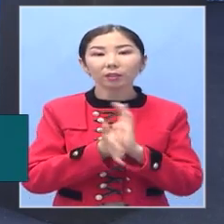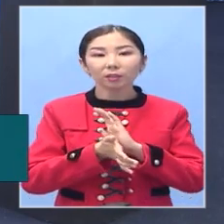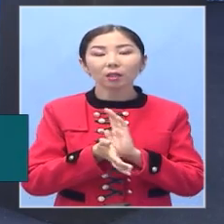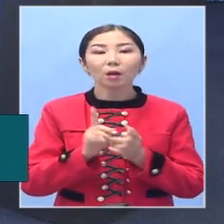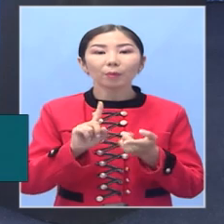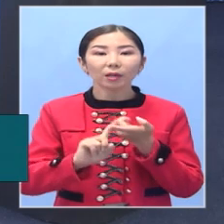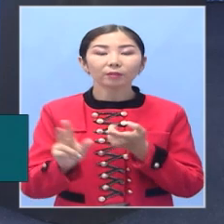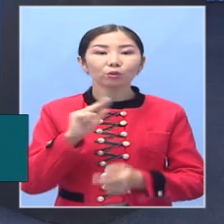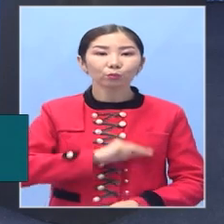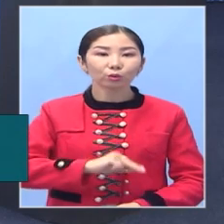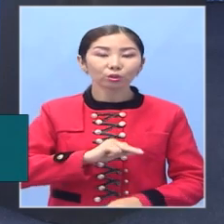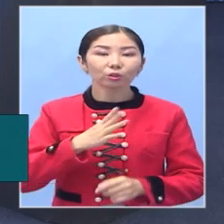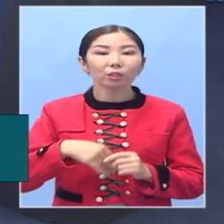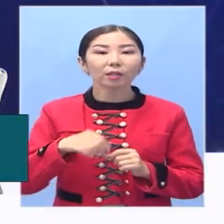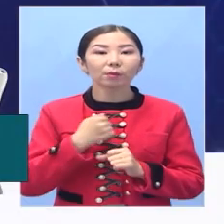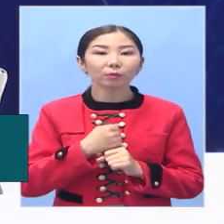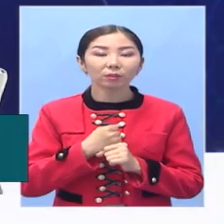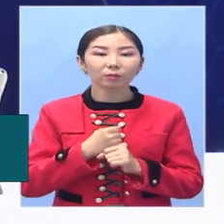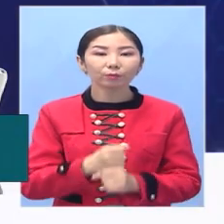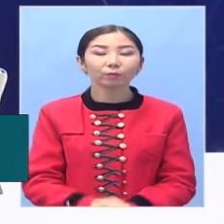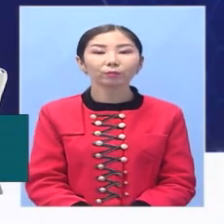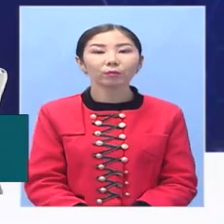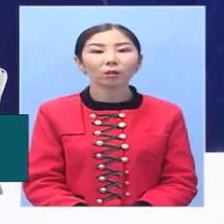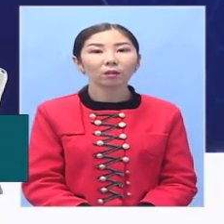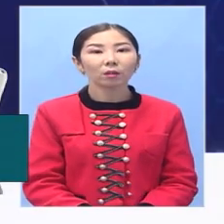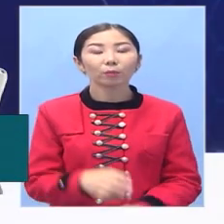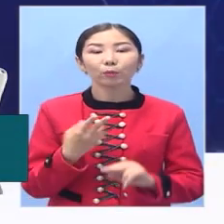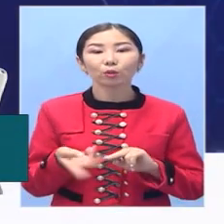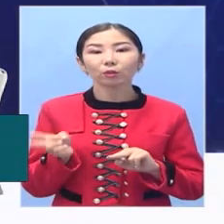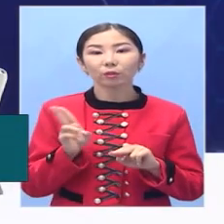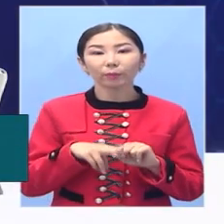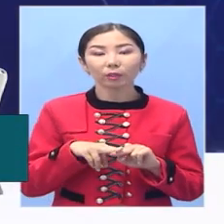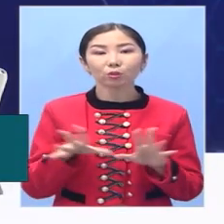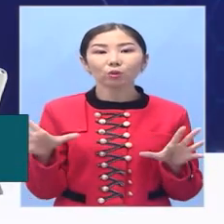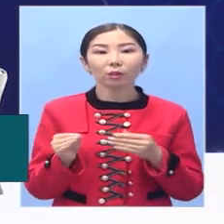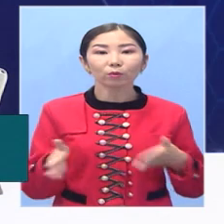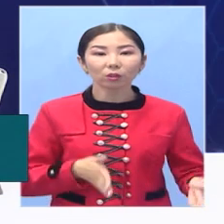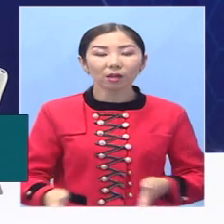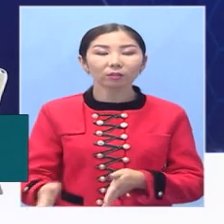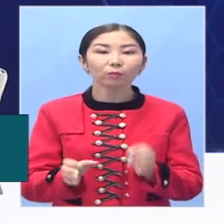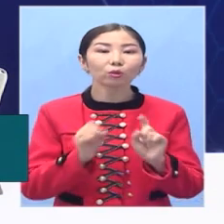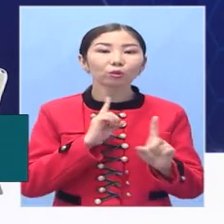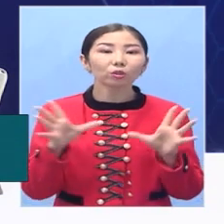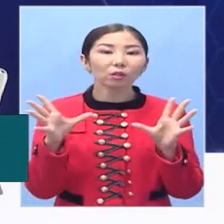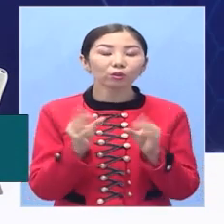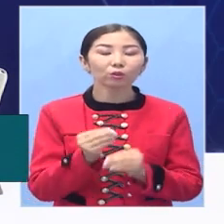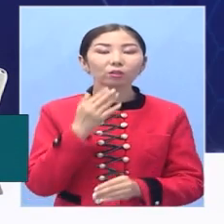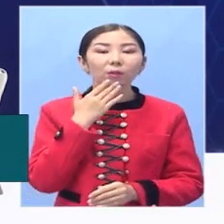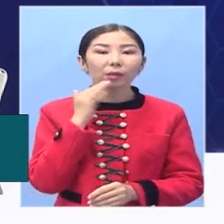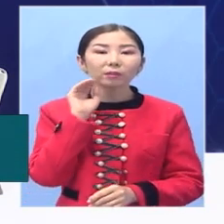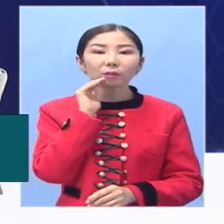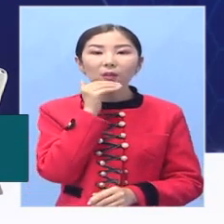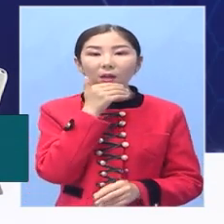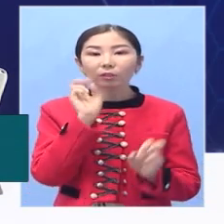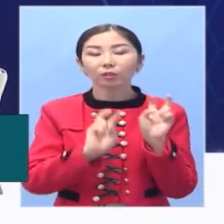бүгінгі таңда. Енді көбіне бұл жаңағы жол активтерінің ұлттық сапасын